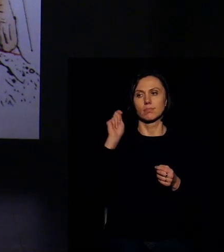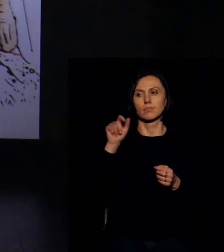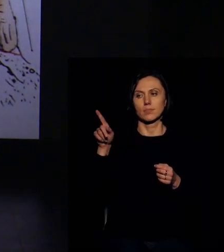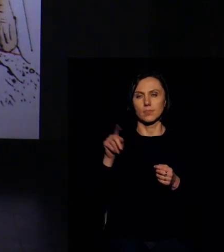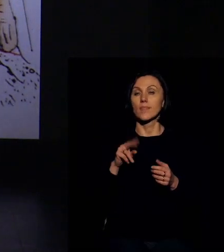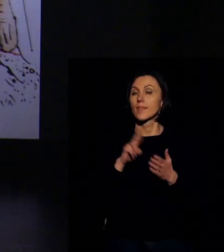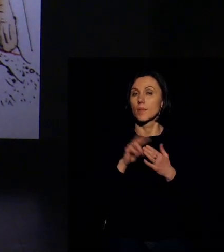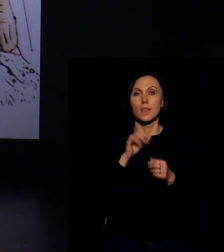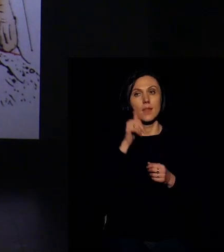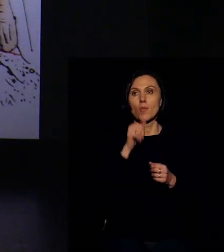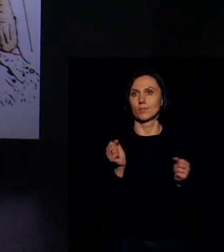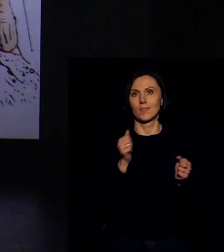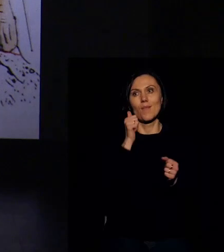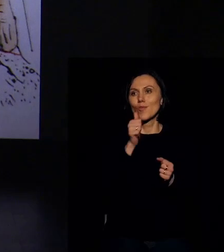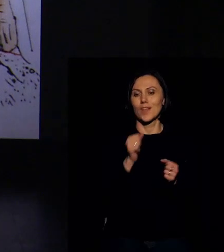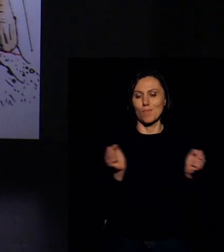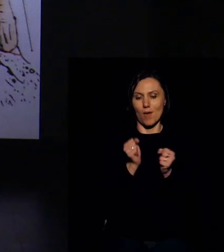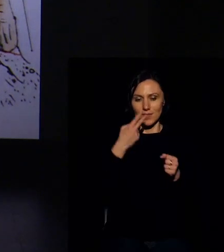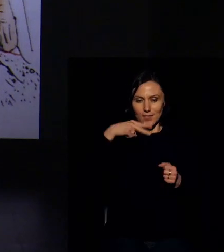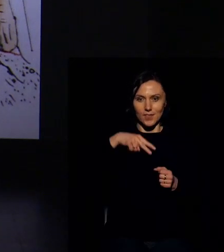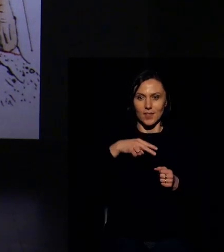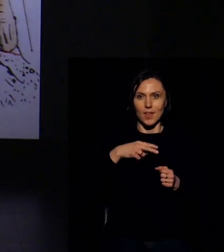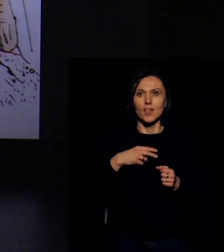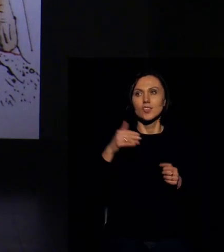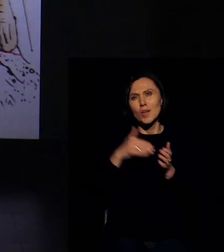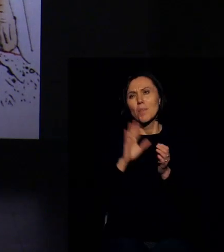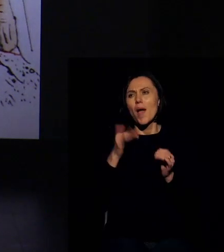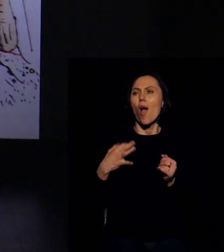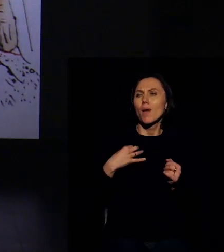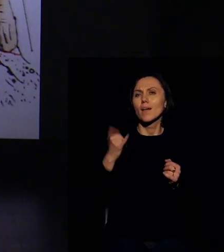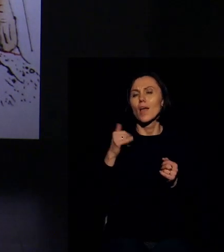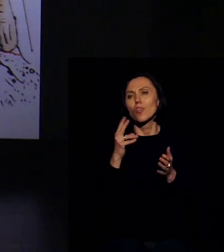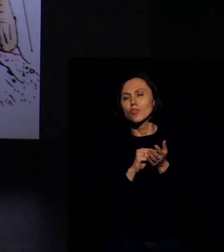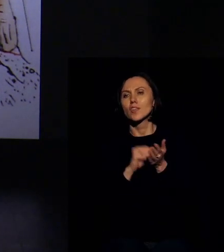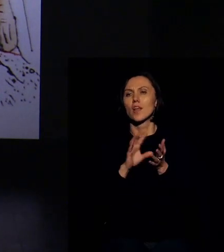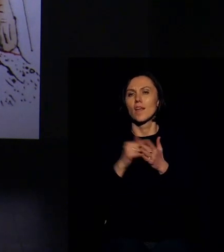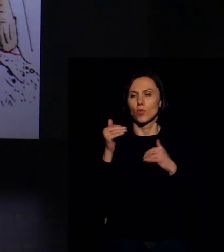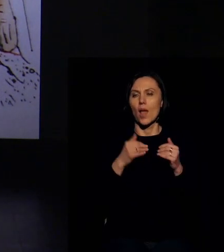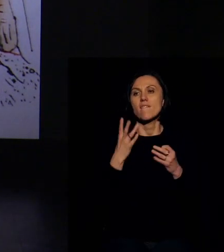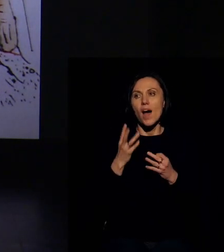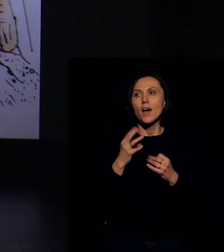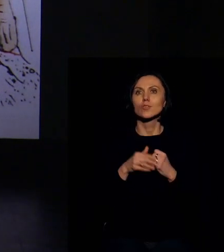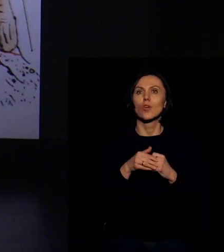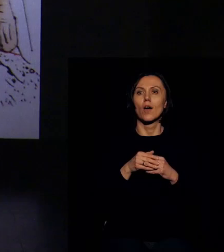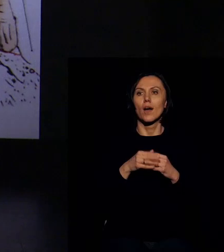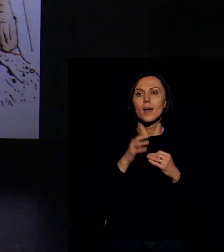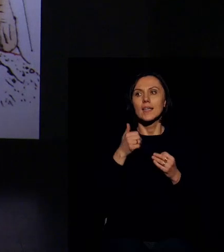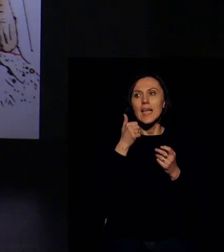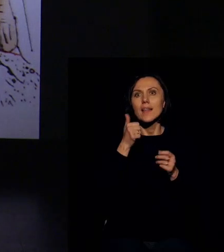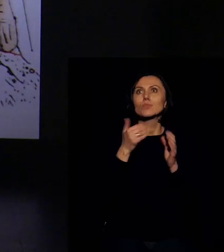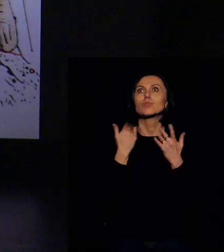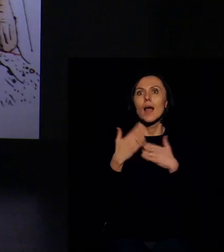Na pewno nie można mieć lęku wysokości i trzeba mieć jakiekolwiek doświadczenie górskie, a warto mieć chociaż jedną wizytę na